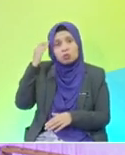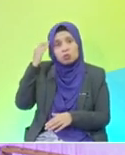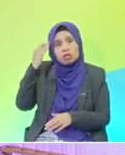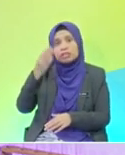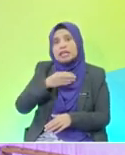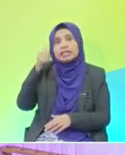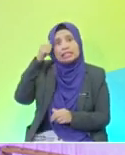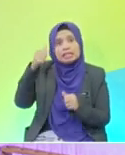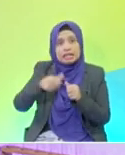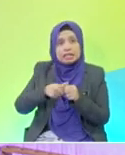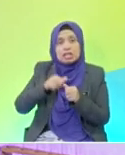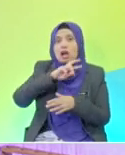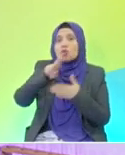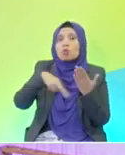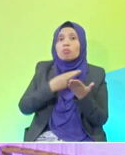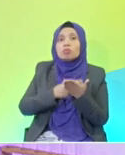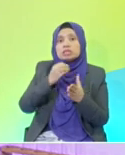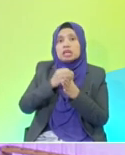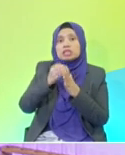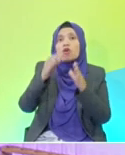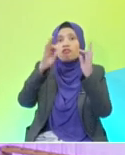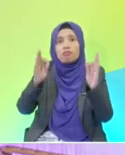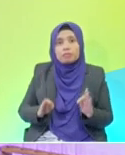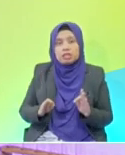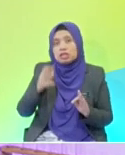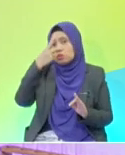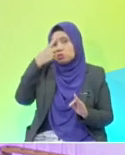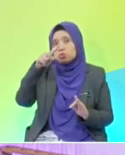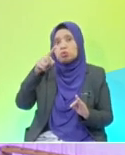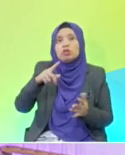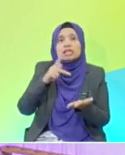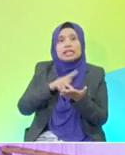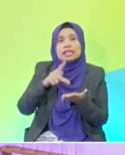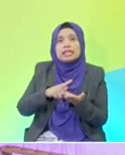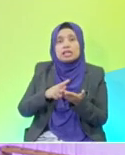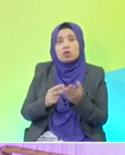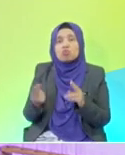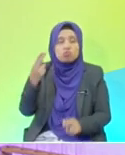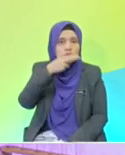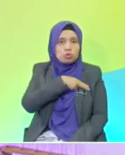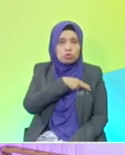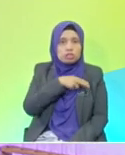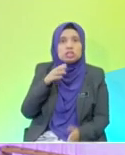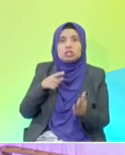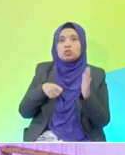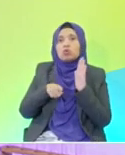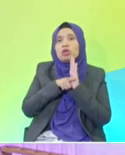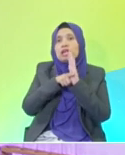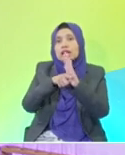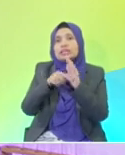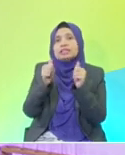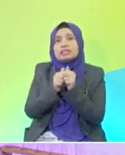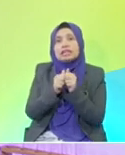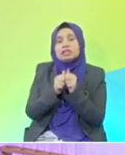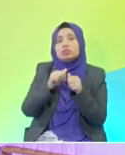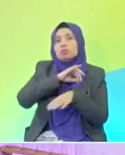rumus ataupun formula bagi mengira untuk adalah jumlah hasil ditolakkan dengan jumlah Ghost